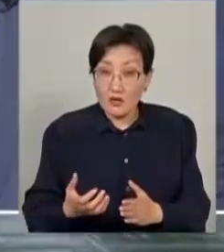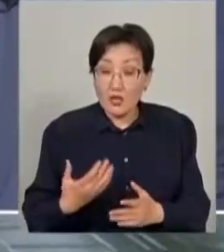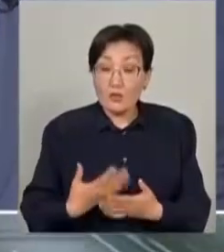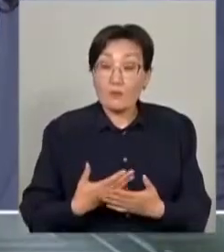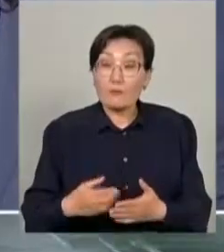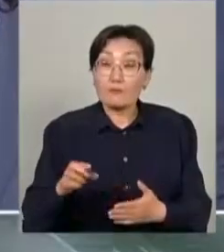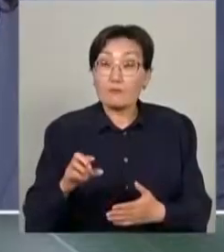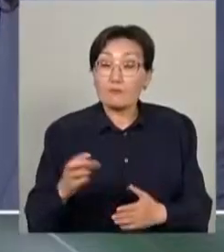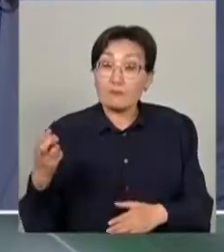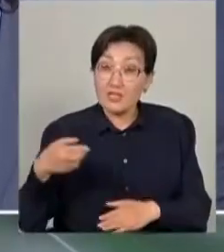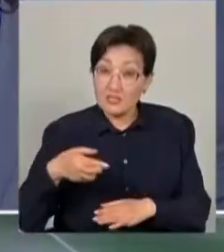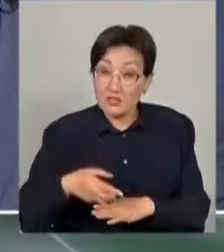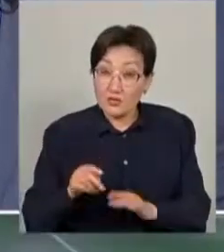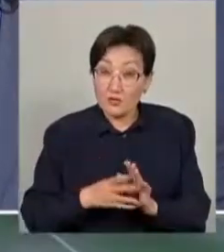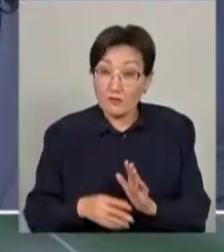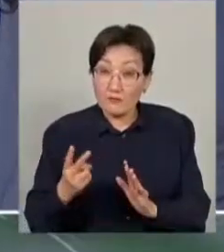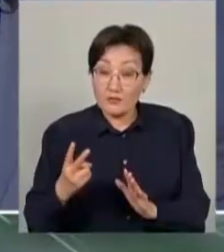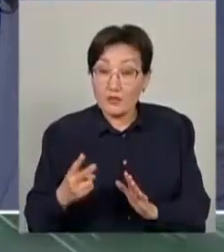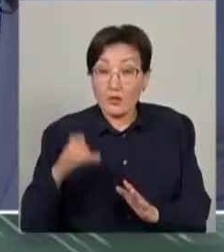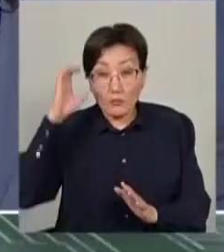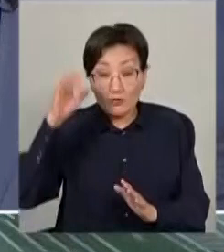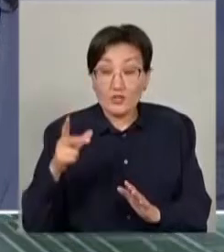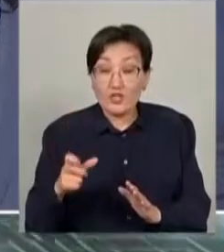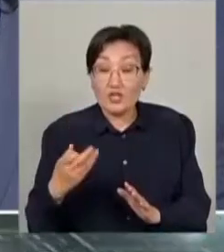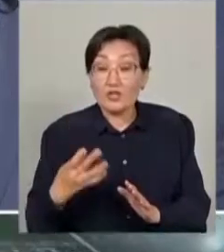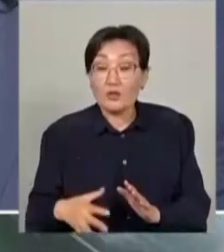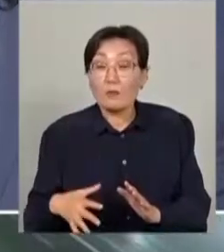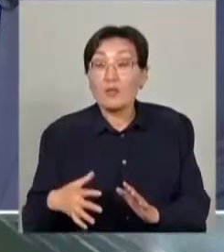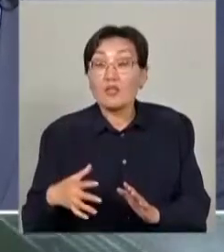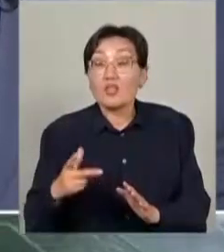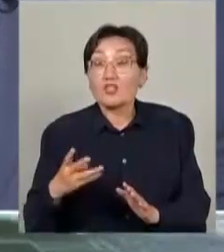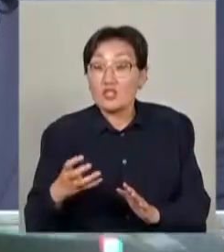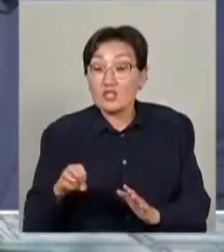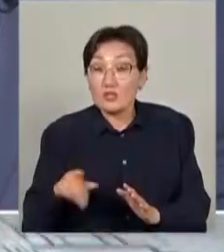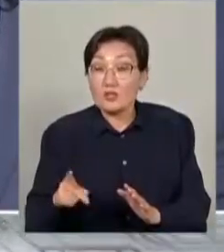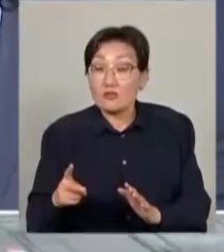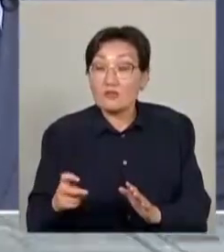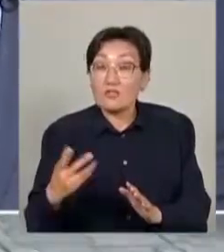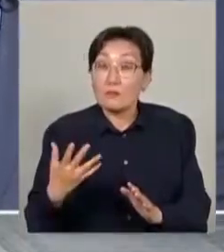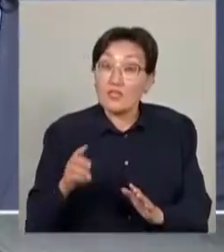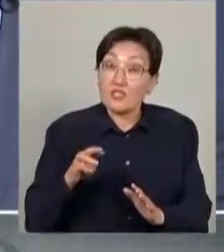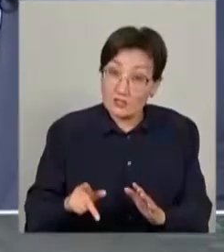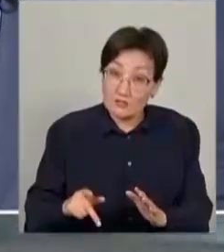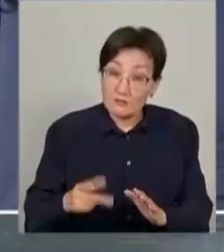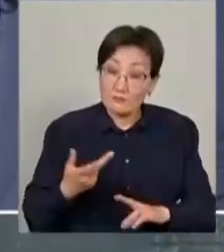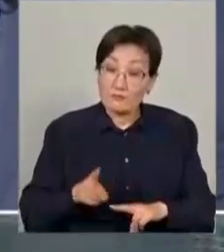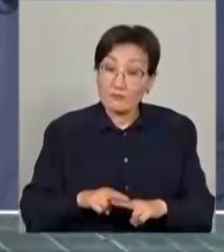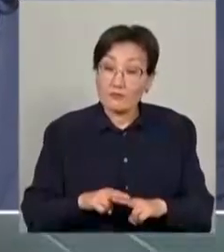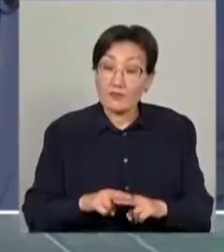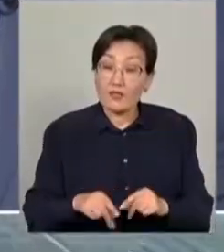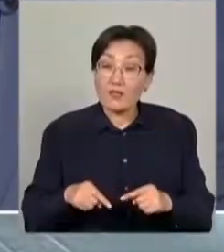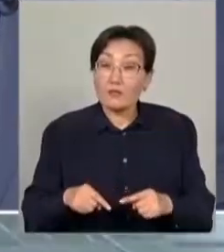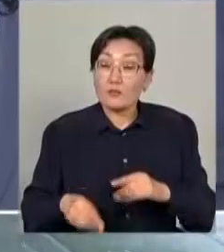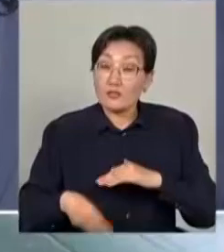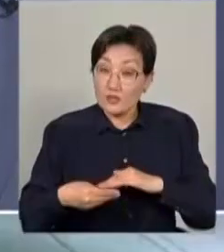например, бензин 92-й в Узбекистане 350-400 тенге, а у нас 205. Этот механизм